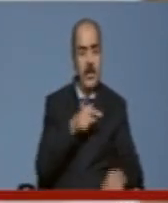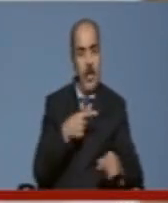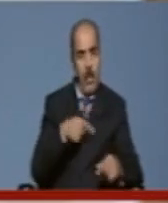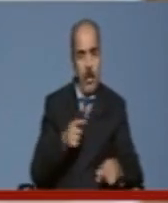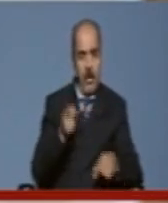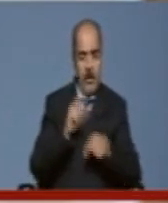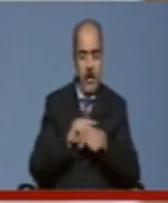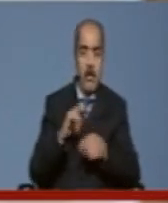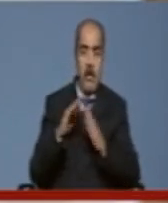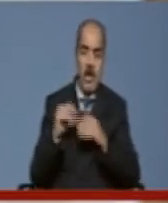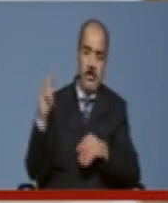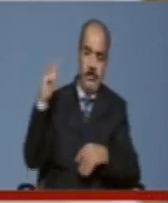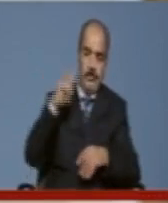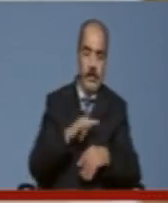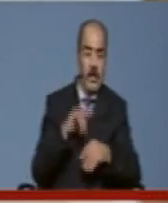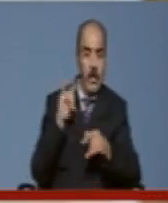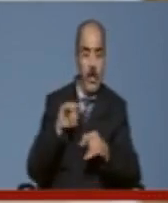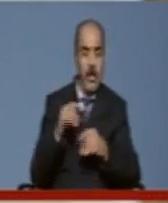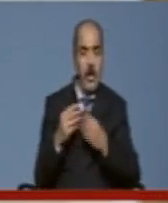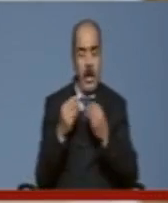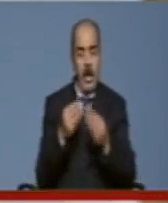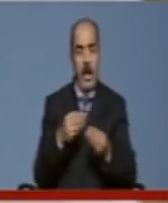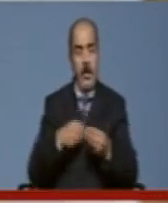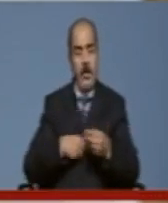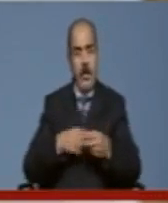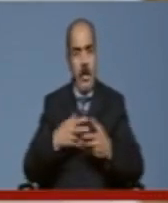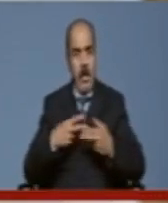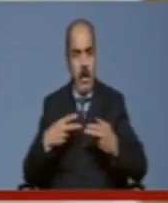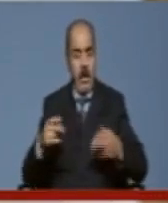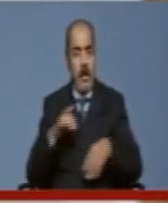مصر لتسليم معدات ومواد